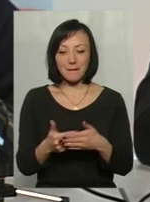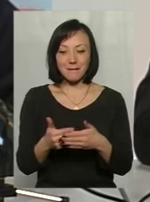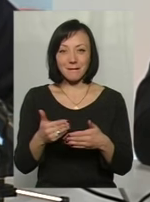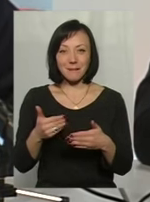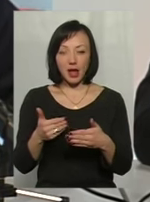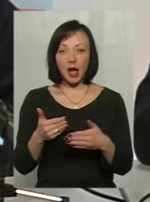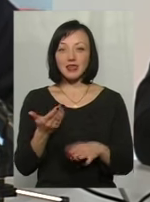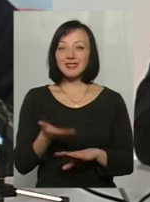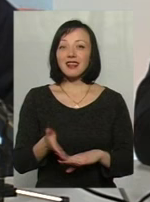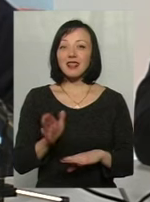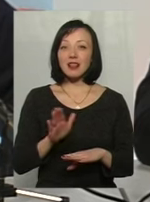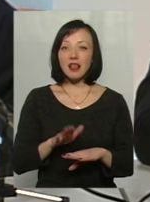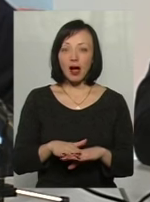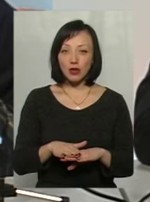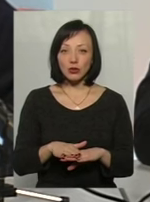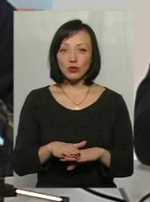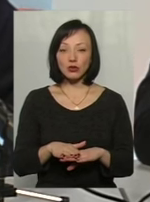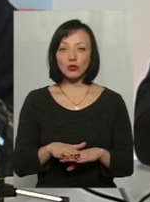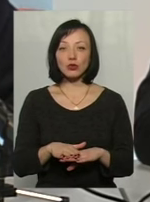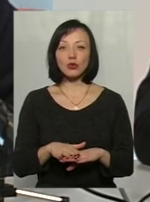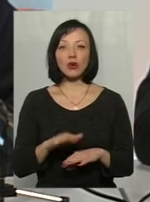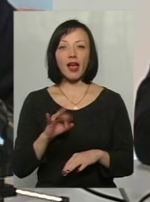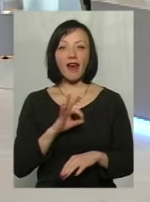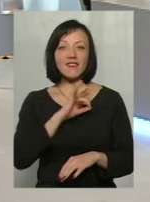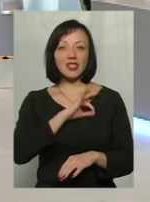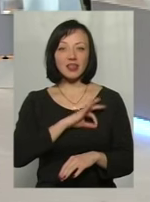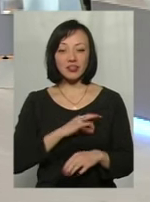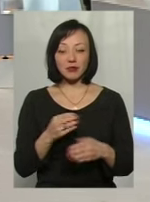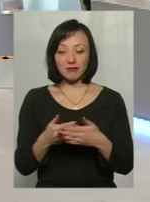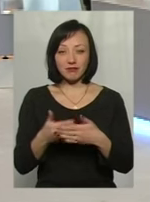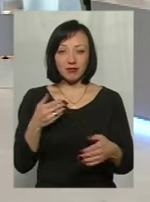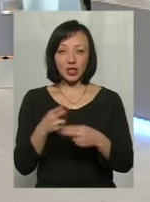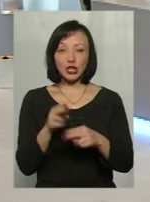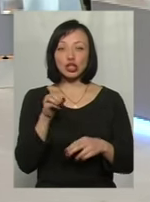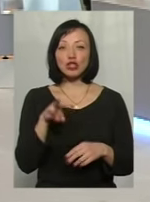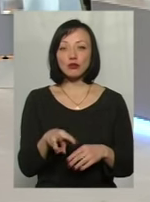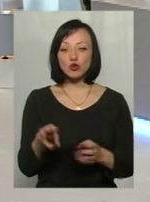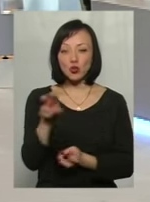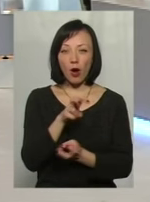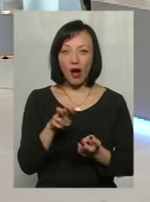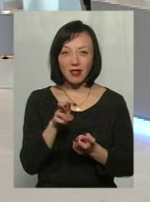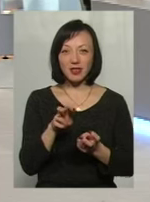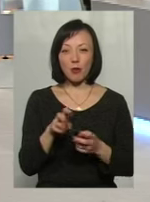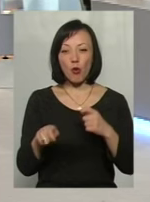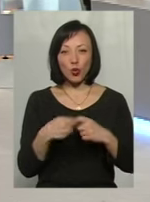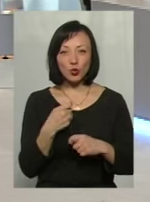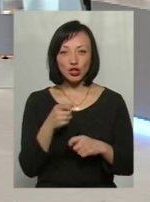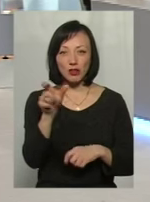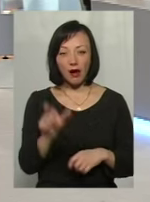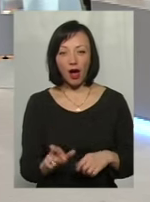Набагато складніше, але набагато ефективніше займатися превенцією, ніж шукати правопорушника, ніж розбирати конфлікт,